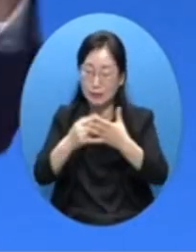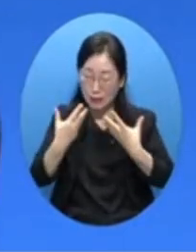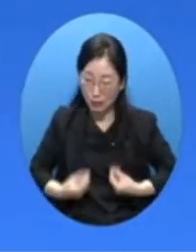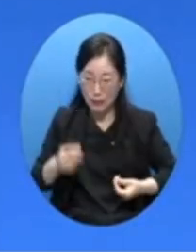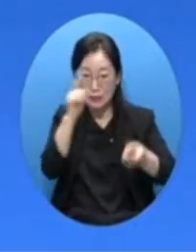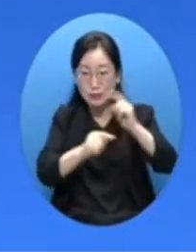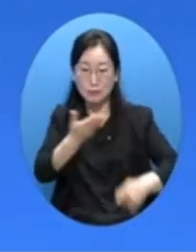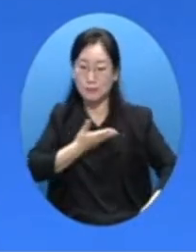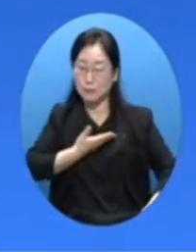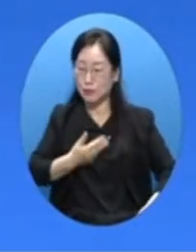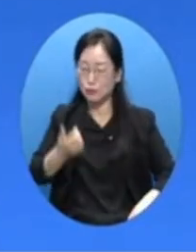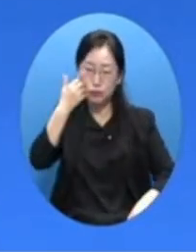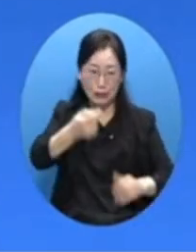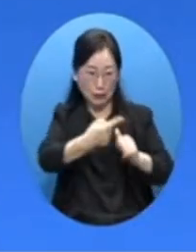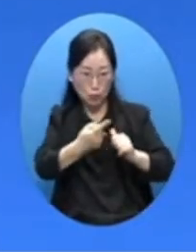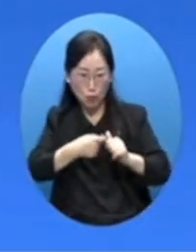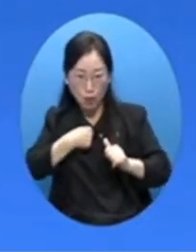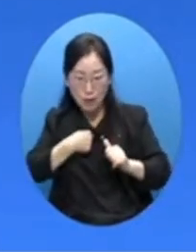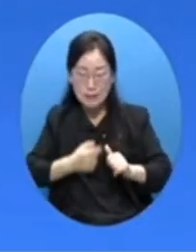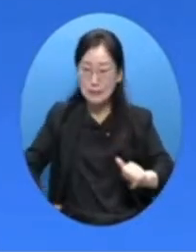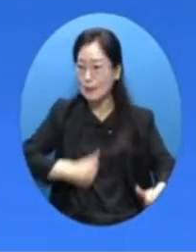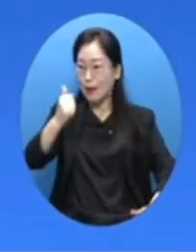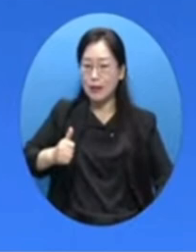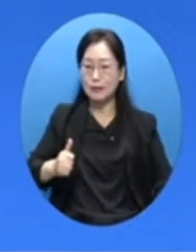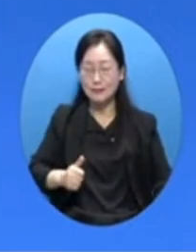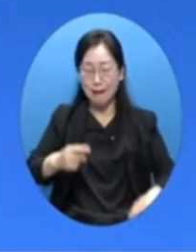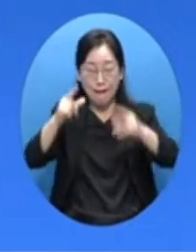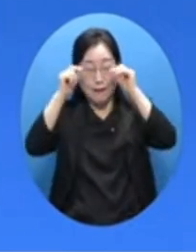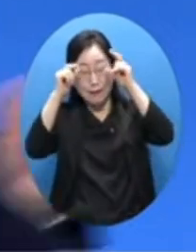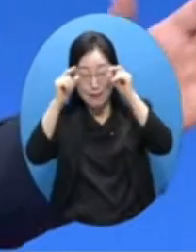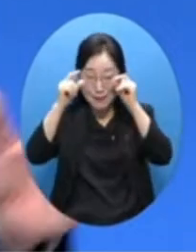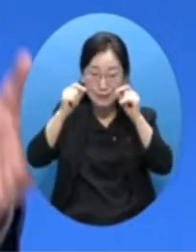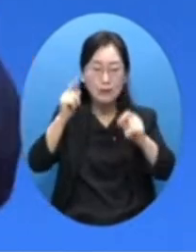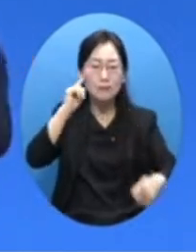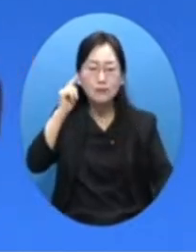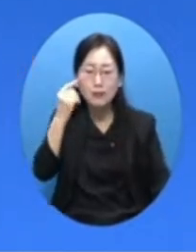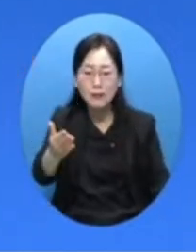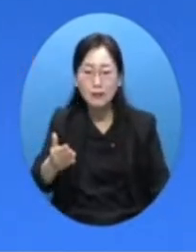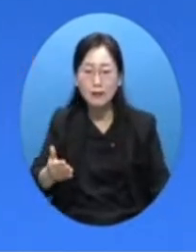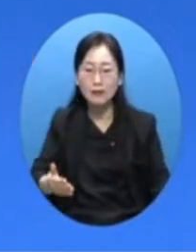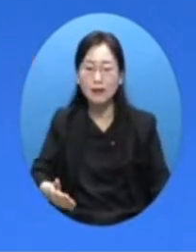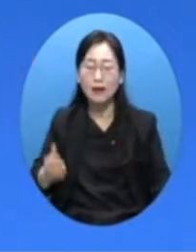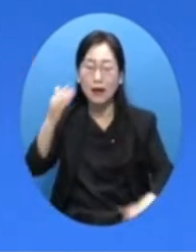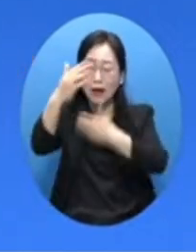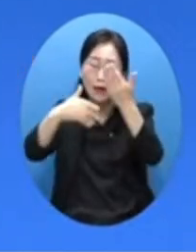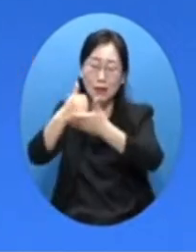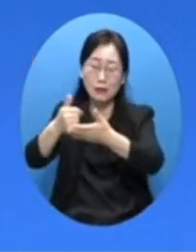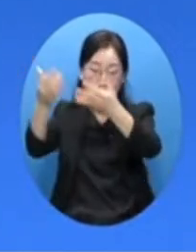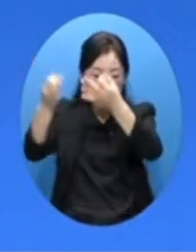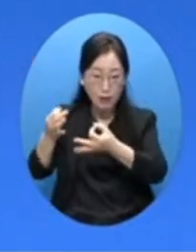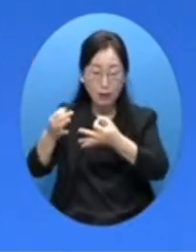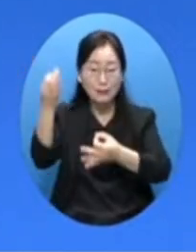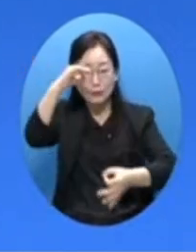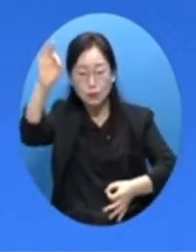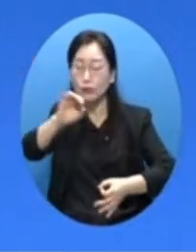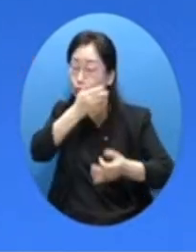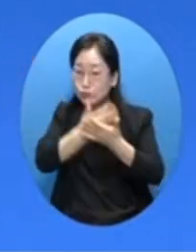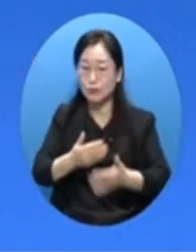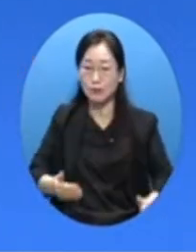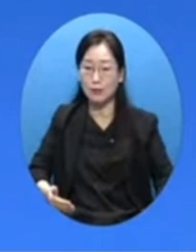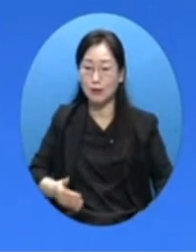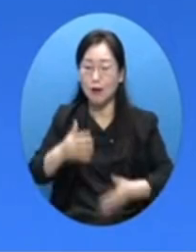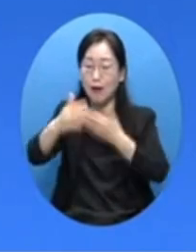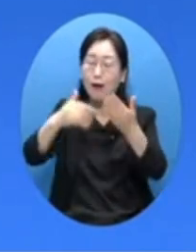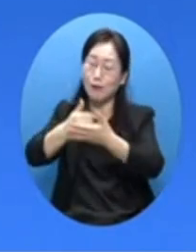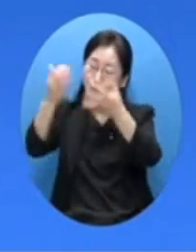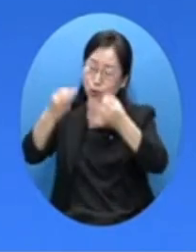말 한마디 누가 날 욕했다 그러면 막 분노에 떨며 잠을 못 잡니다. 왜 그렇습니까? 하나님 앞에 인정받는 것이 더 중요한데 하나님이 나를 보기에